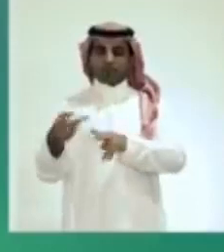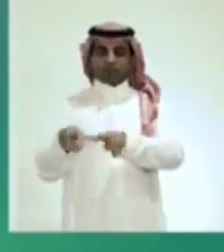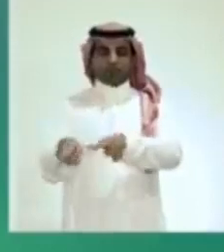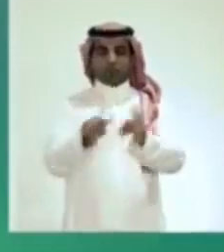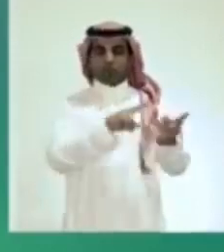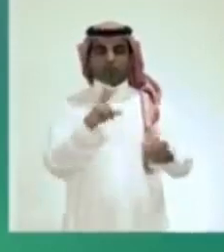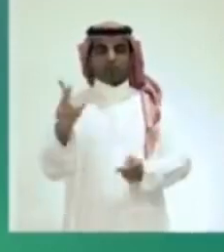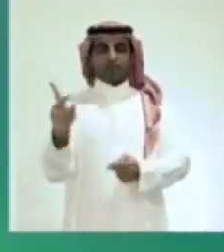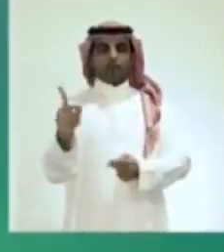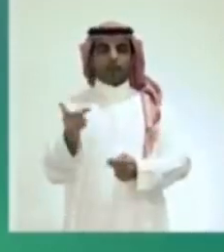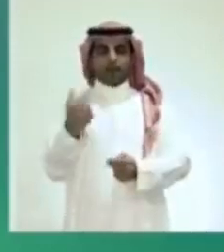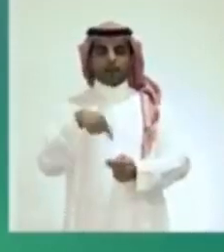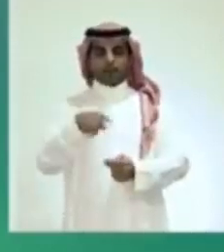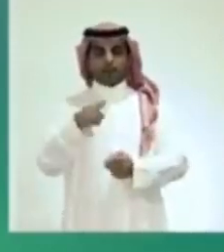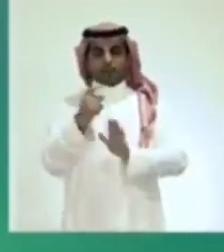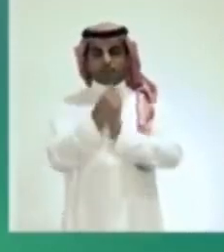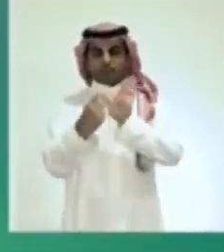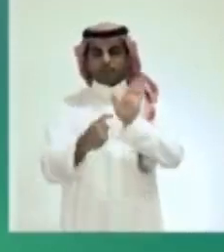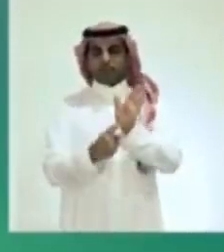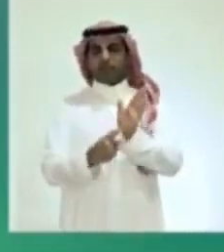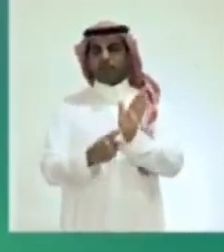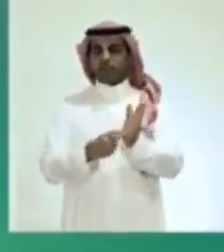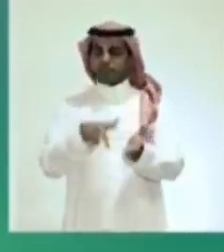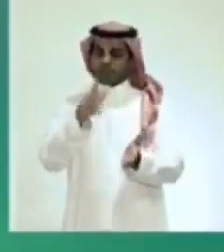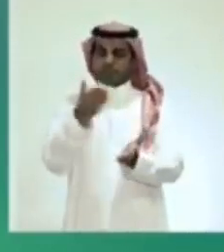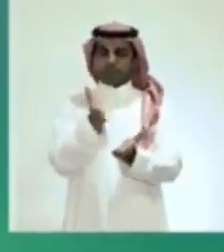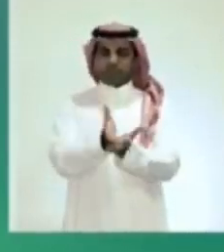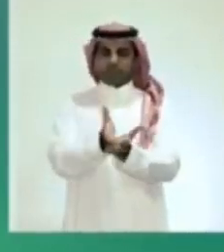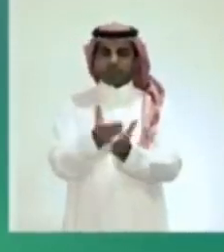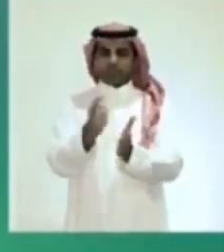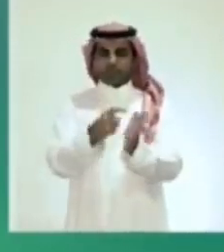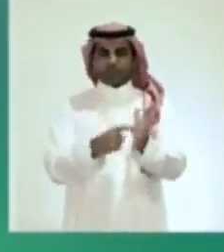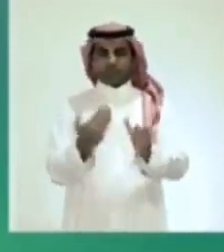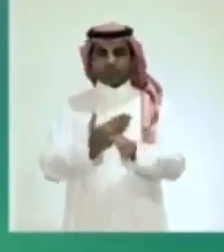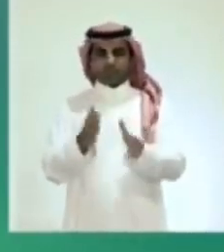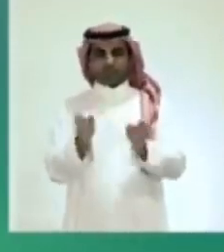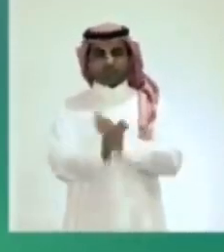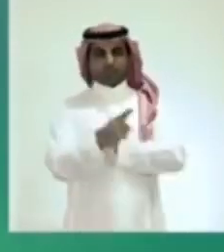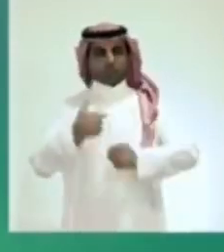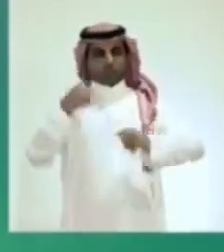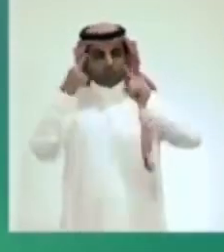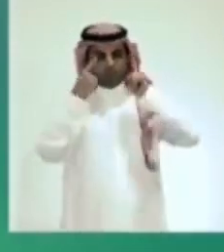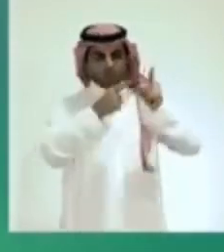لتطبيق نظام مكافحة الجرائم المعلوماتية، مهما كان هذا الشخص ومهما كان اسمه أو موقعه.